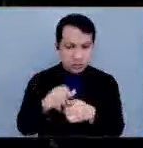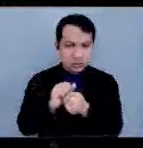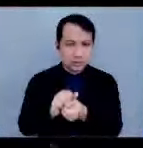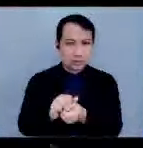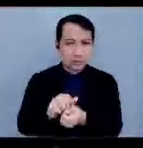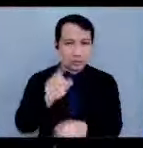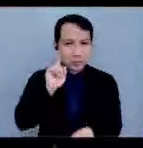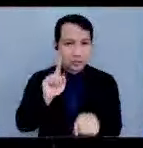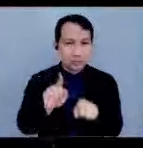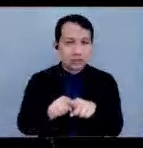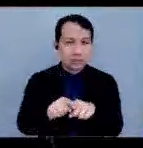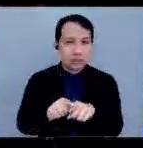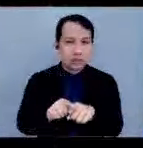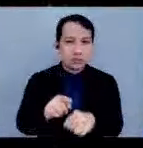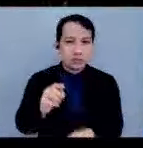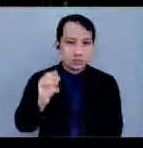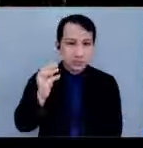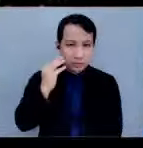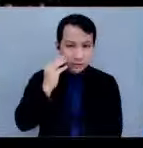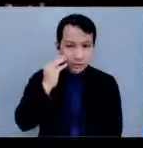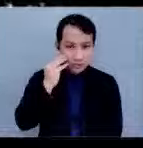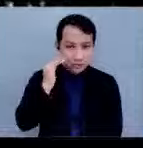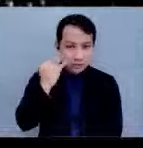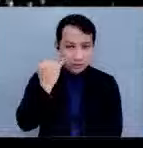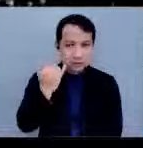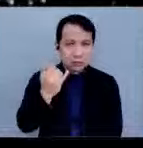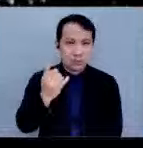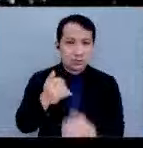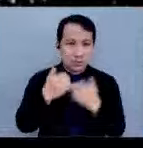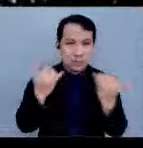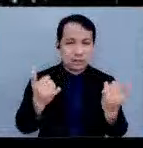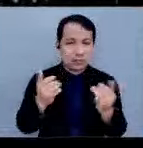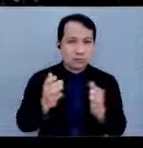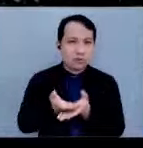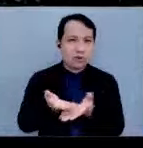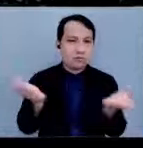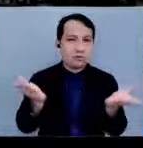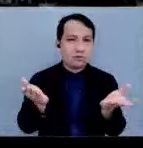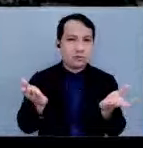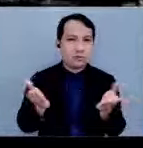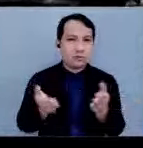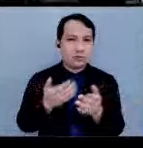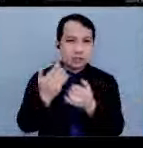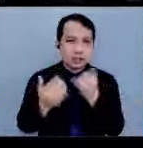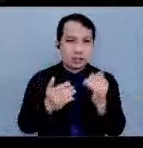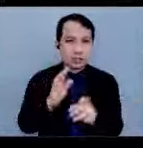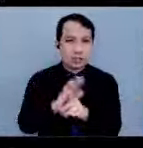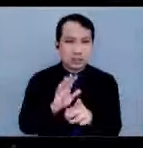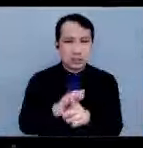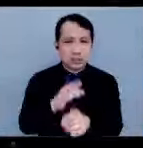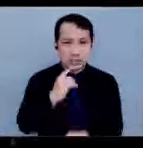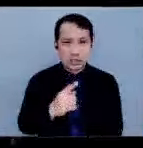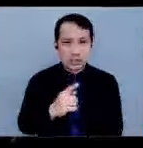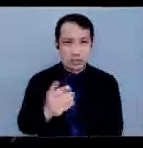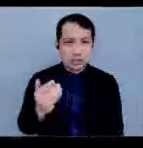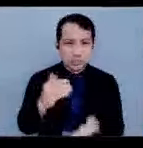si Michael Jackson na Scream. All out naman ang fans sa pagkanta ng hit song niyang Again at All For You.